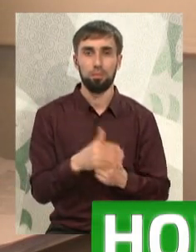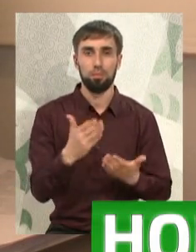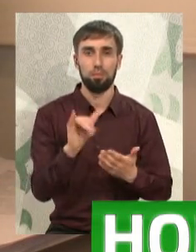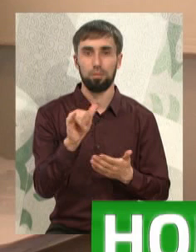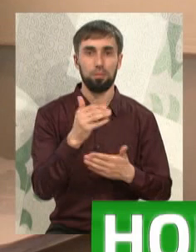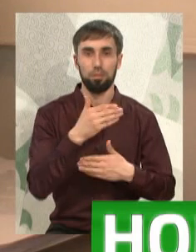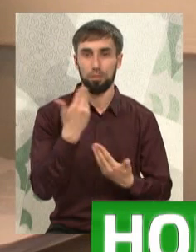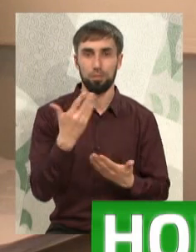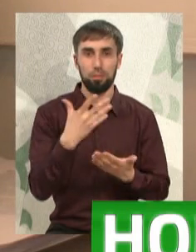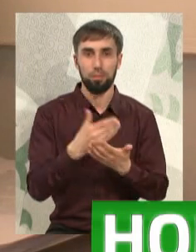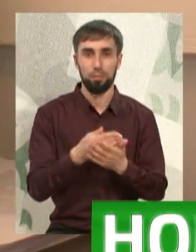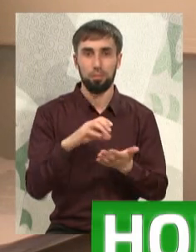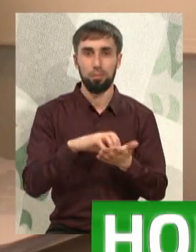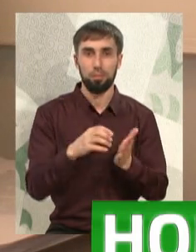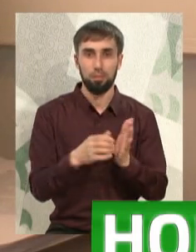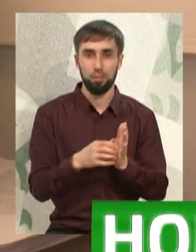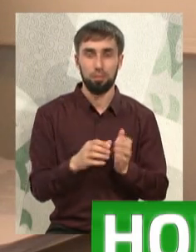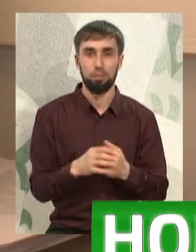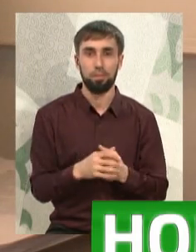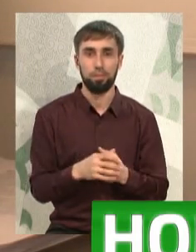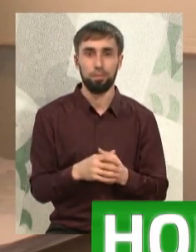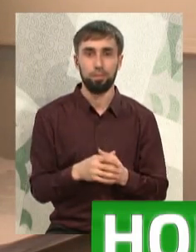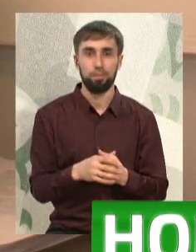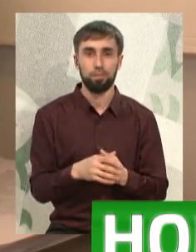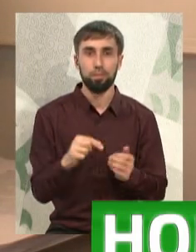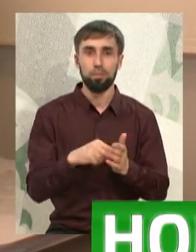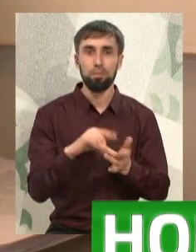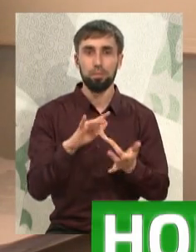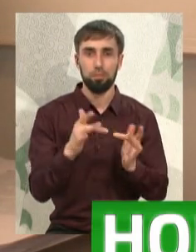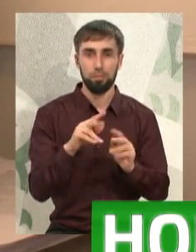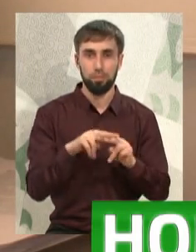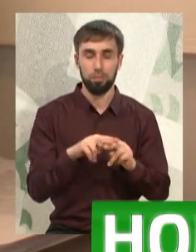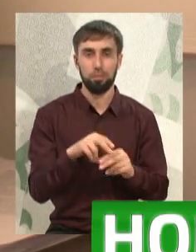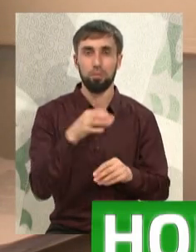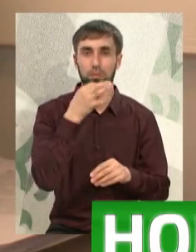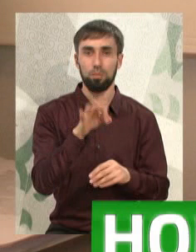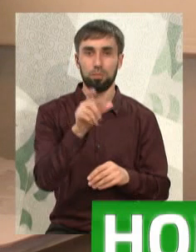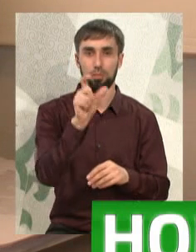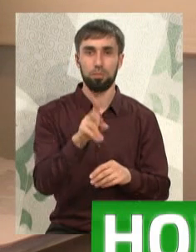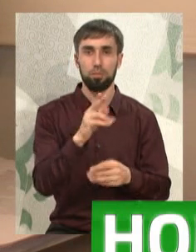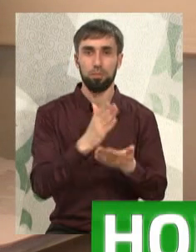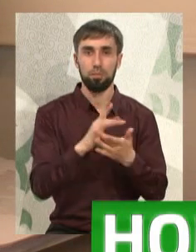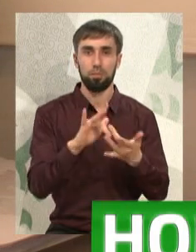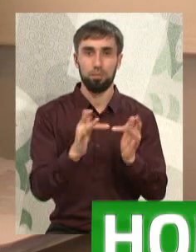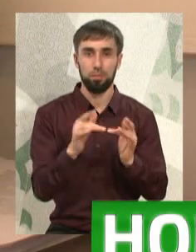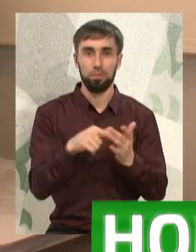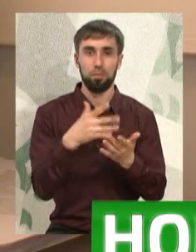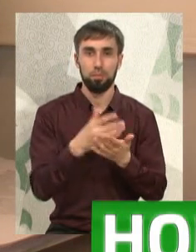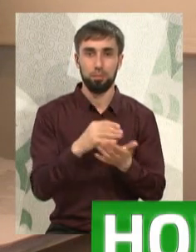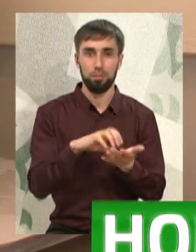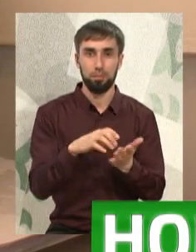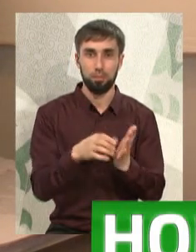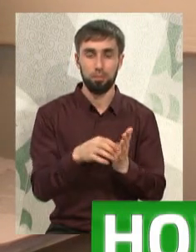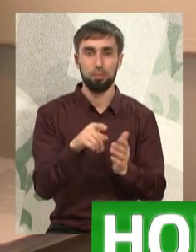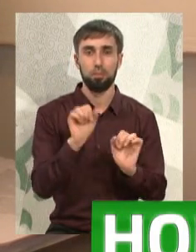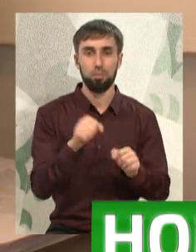нет доступа к личному кабинету, любой человек, у которого есть доступ к личному кабинету, может